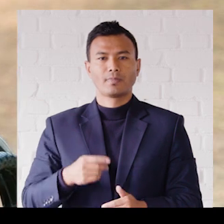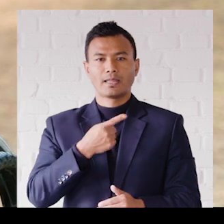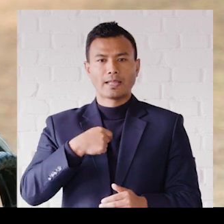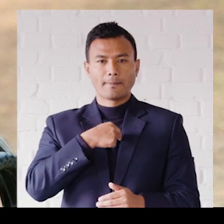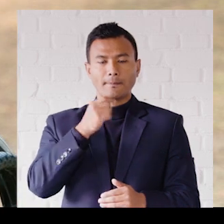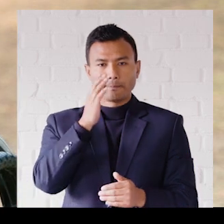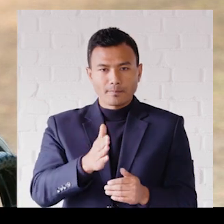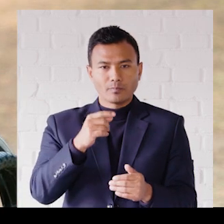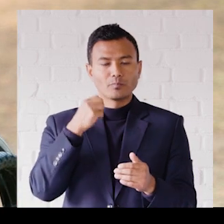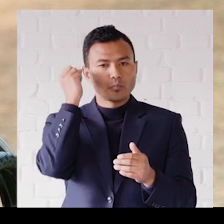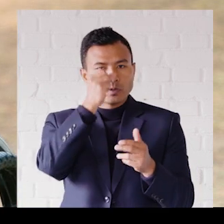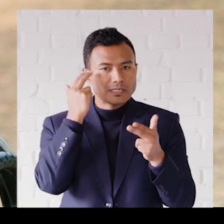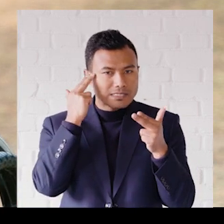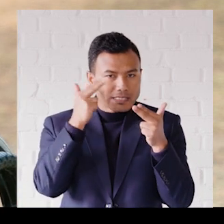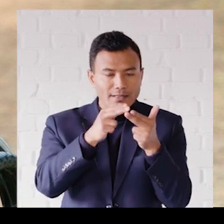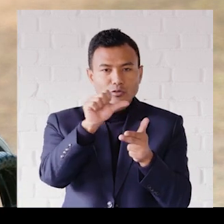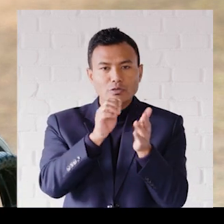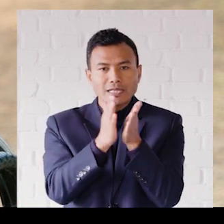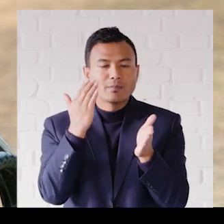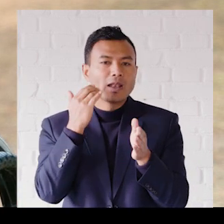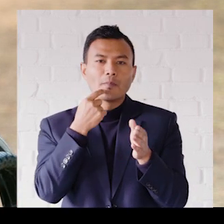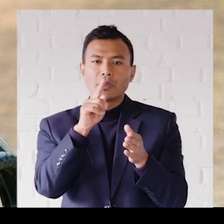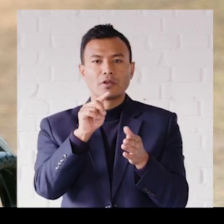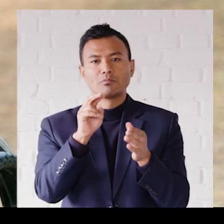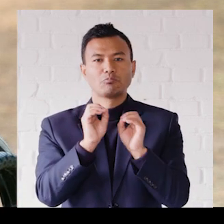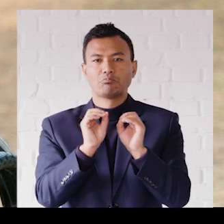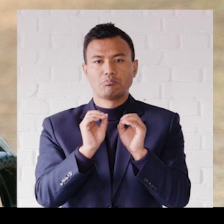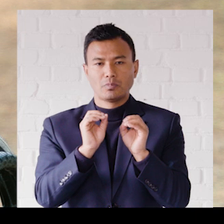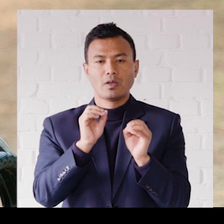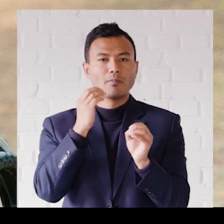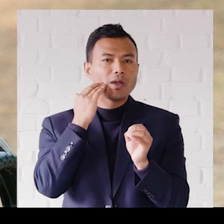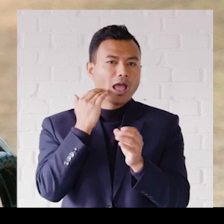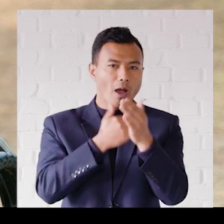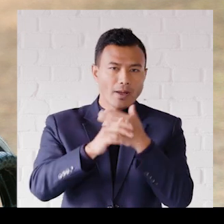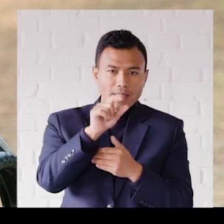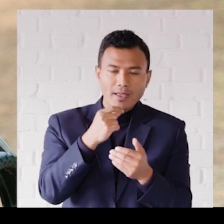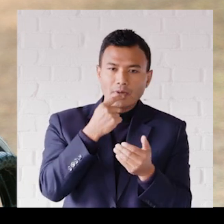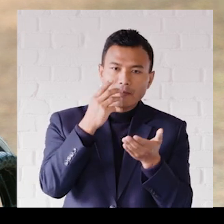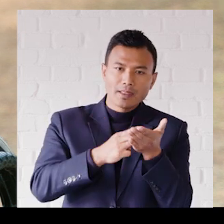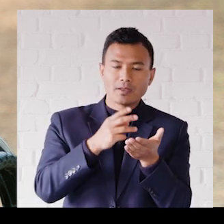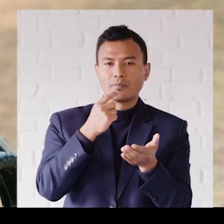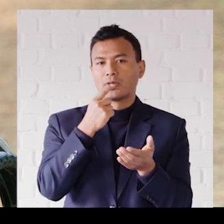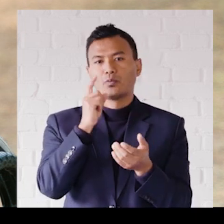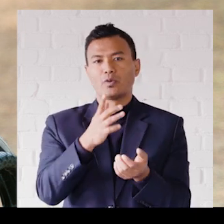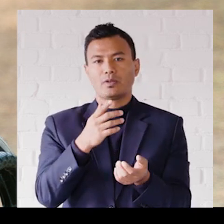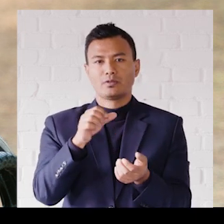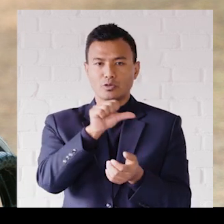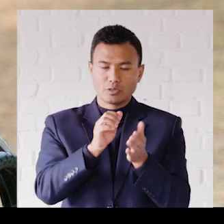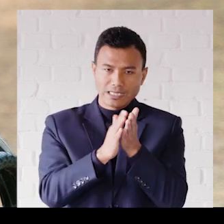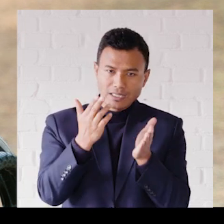We do not want to be recognized as indigenous women nor as women with disabilities, but